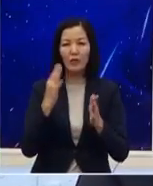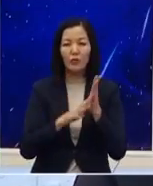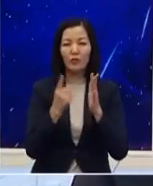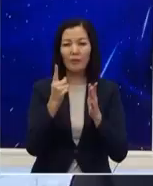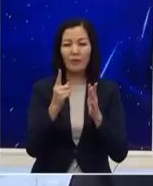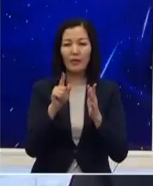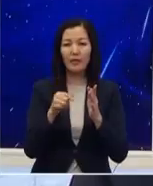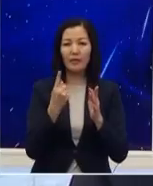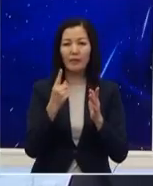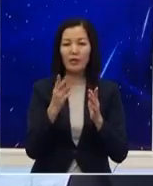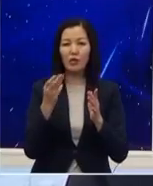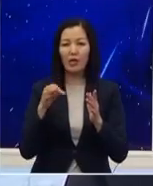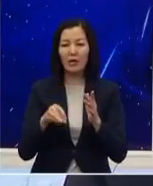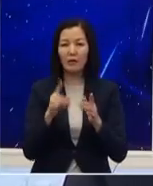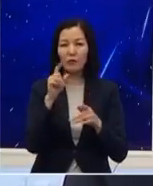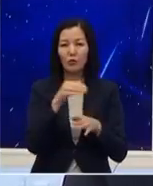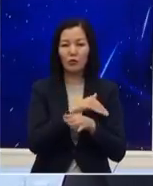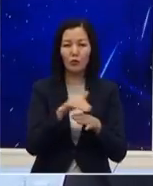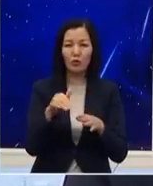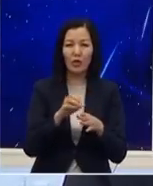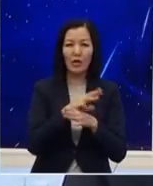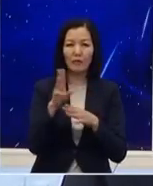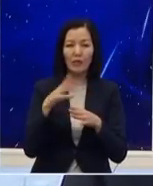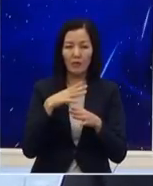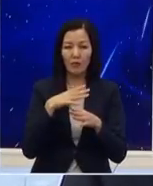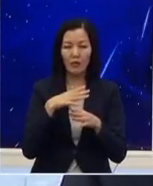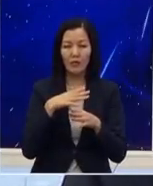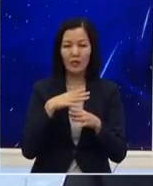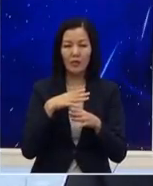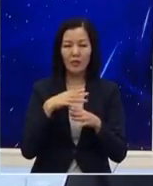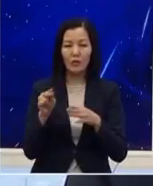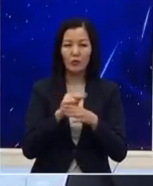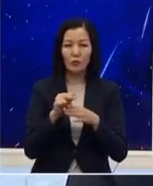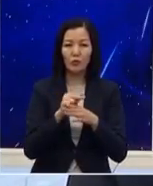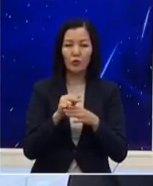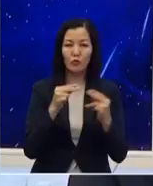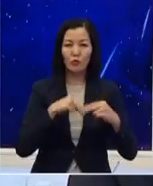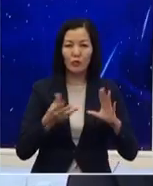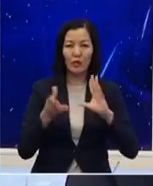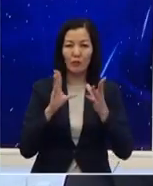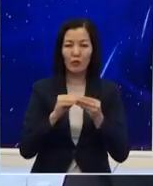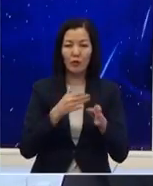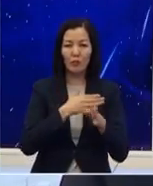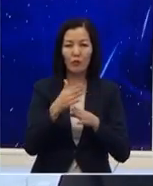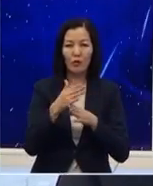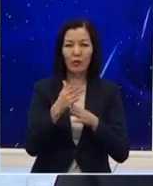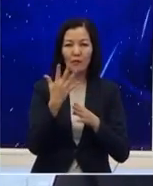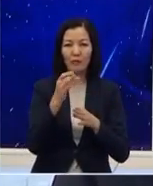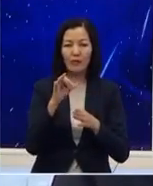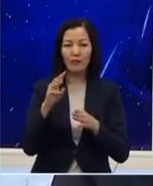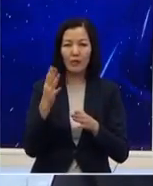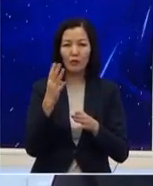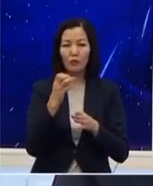91-де 1 шақырым және 100 көше қамтылған болатын жол жөндеу жұмыстары бойынша. Бөлінген қаражат 5 миллиард